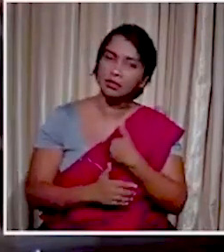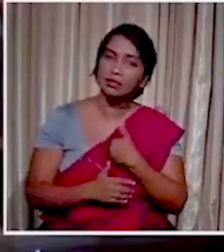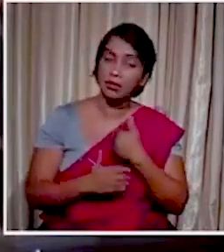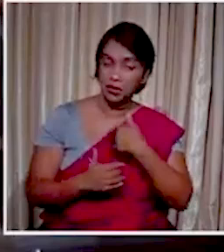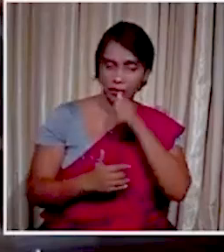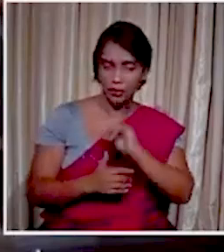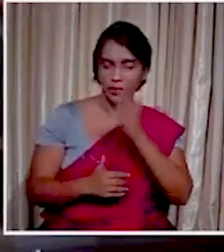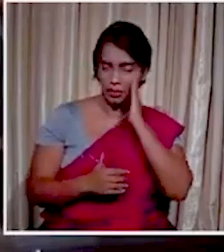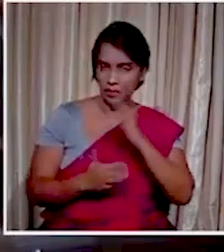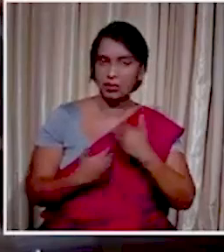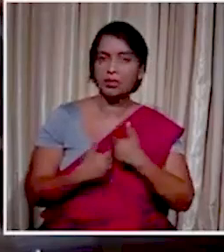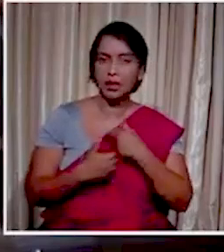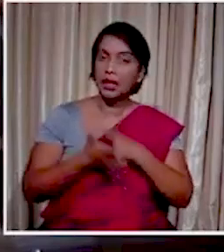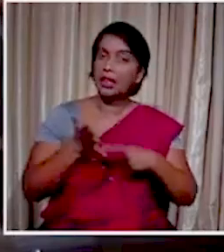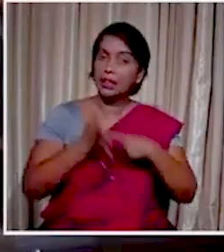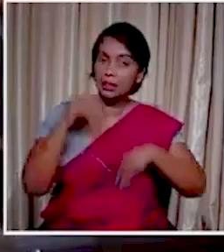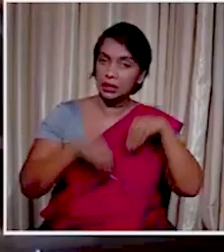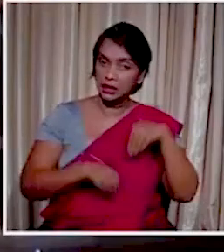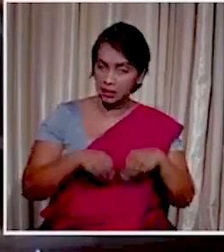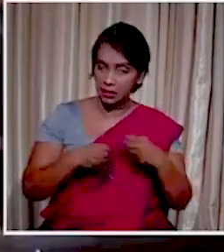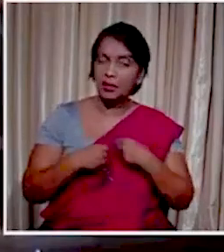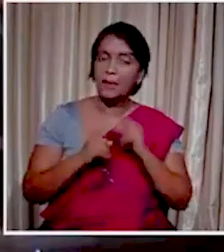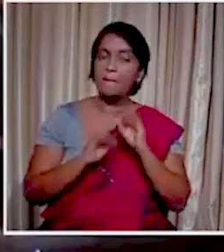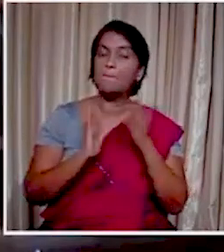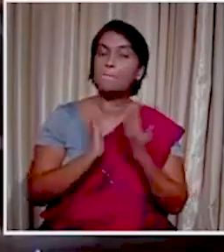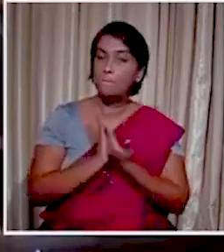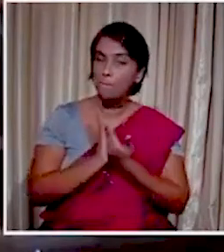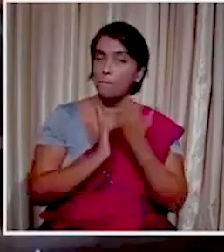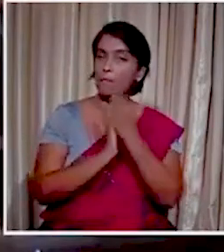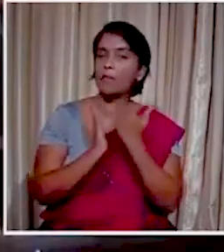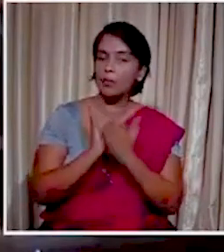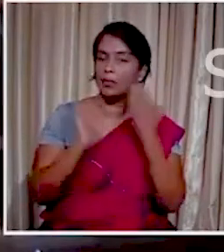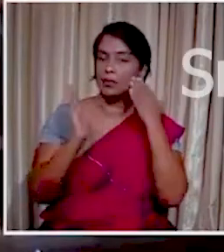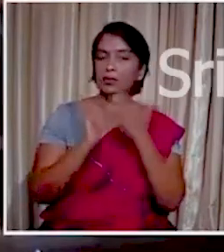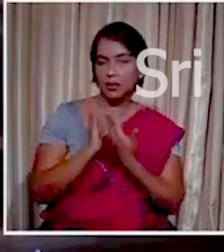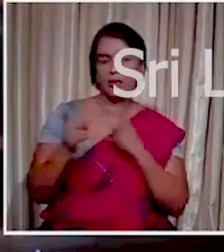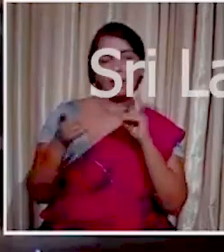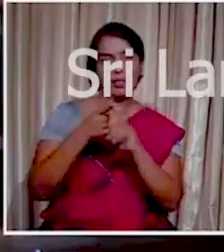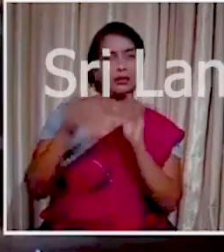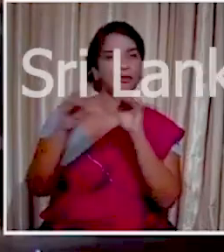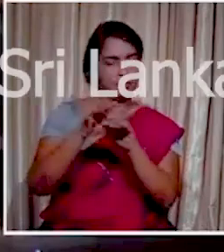අනන්‍ය අපේ දේශපාලන අපේ ප්‍රතිපත්තීන් කේන්ද්‍රගත කරගෙන මා තරඟ වෙතුණා